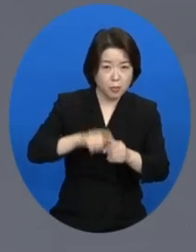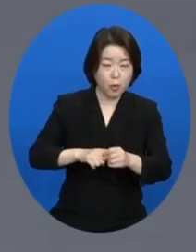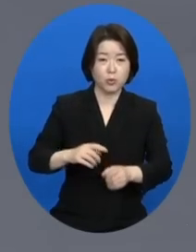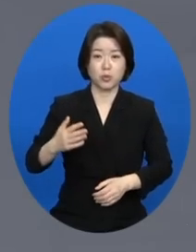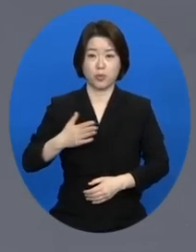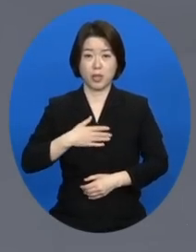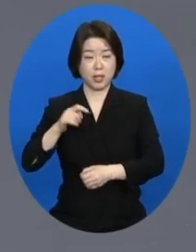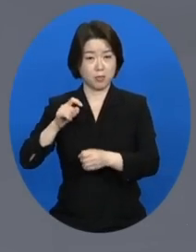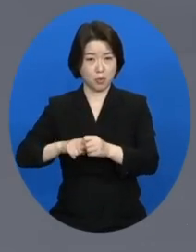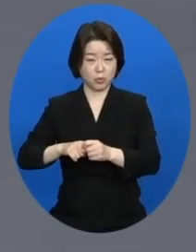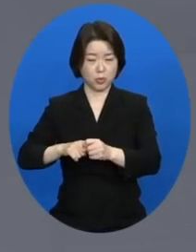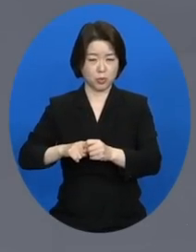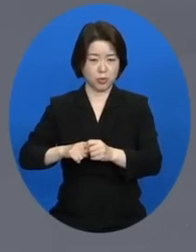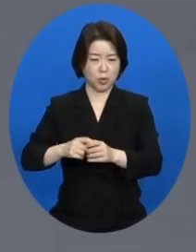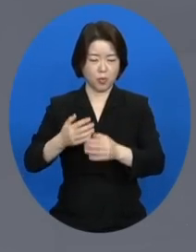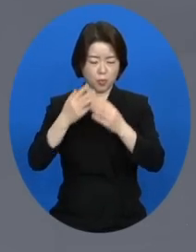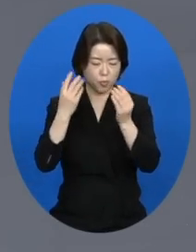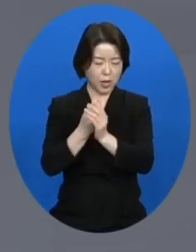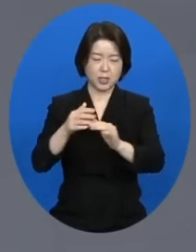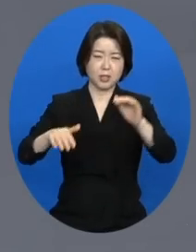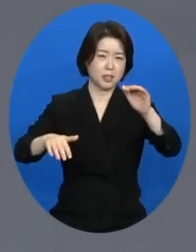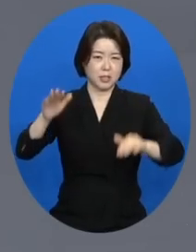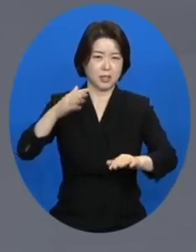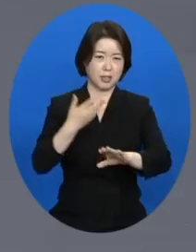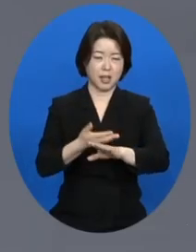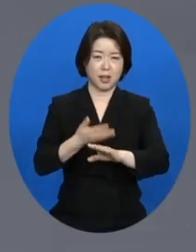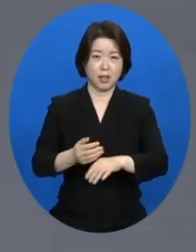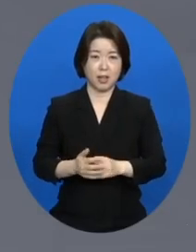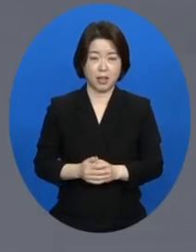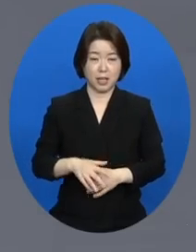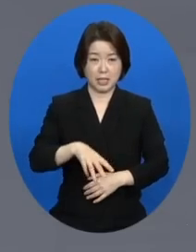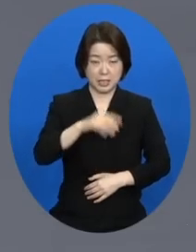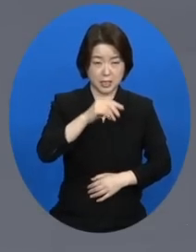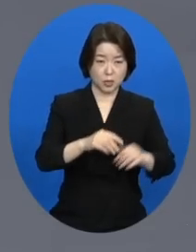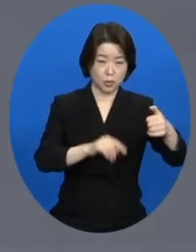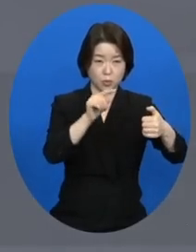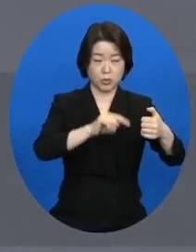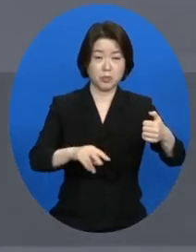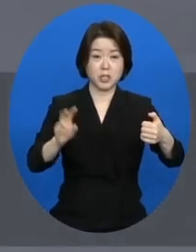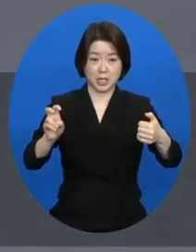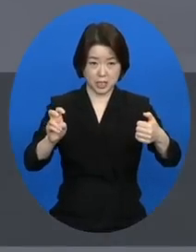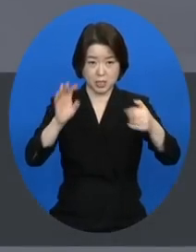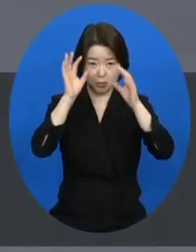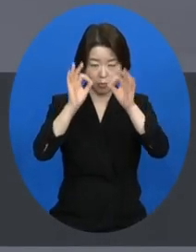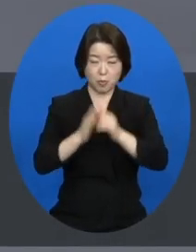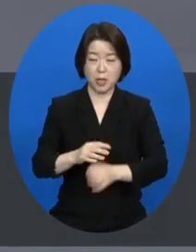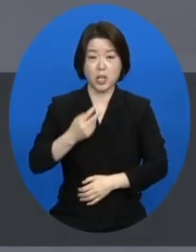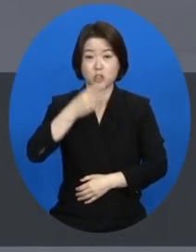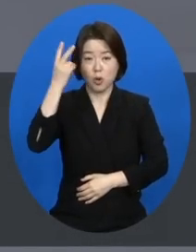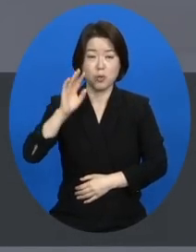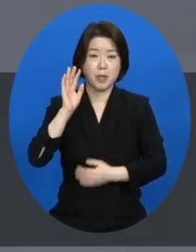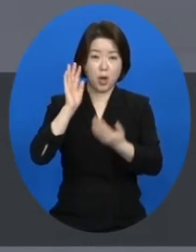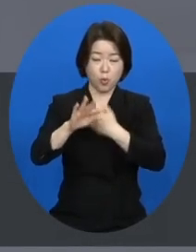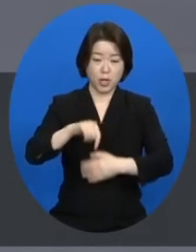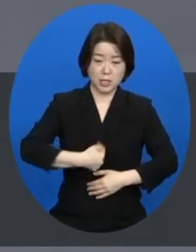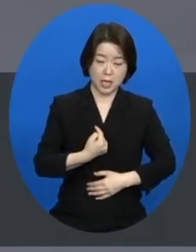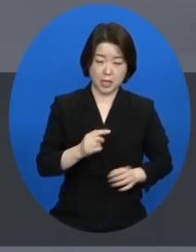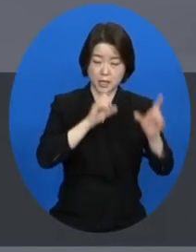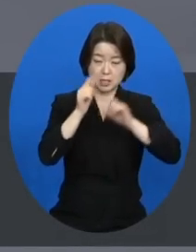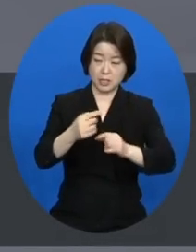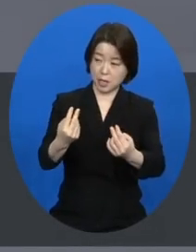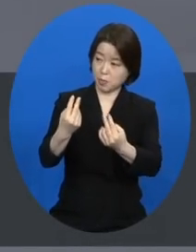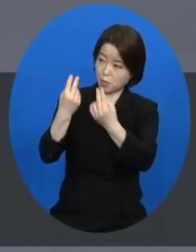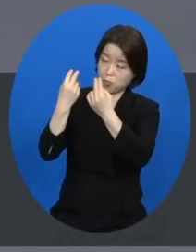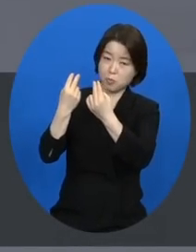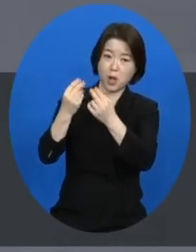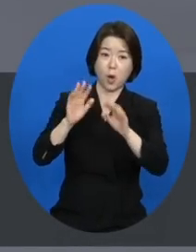우리의 의도는 너무나 다른 거예요. 그래서 창세기 50장 20절에 요셉이 나중에 자신의 삶을 돌아보면서 이